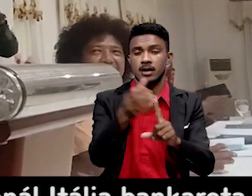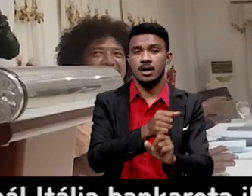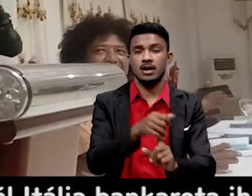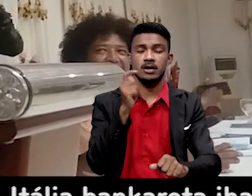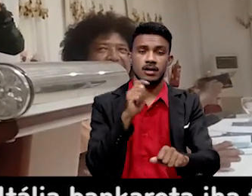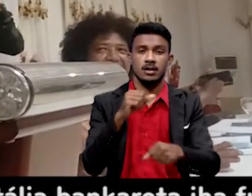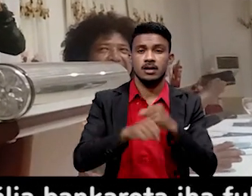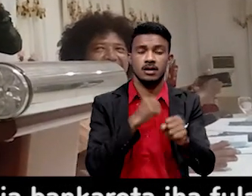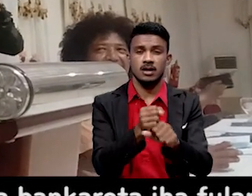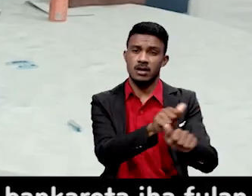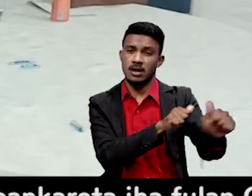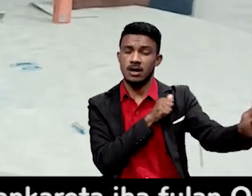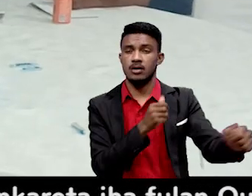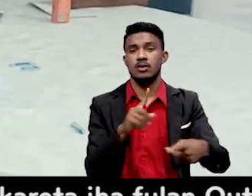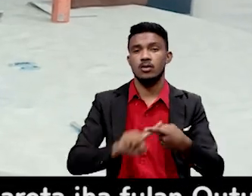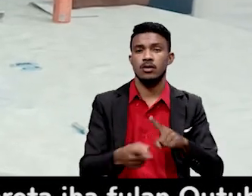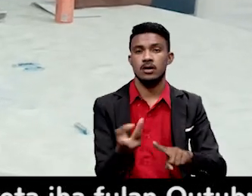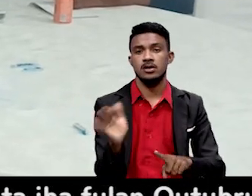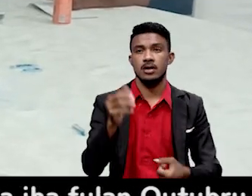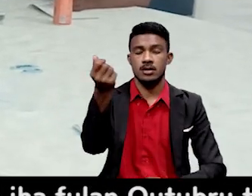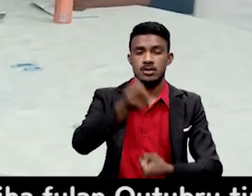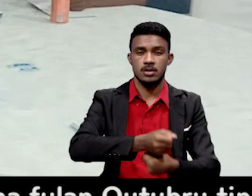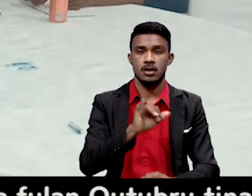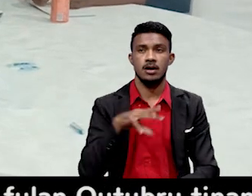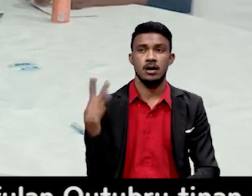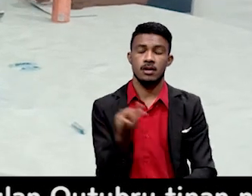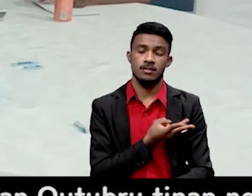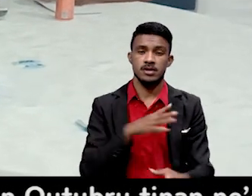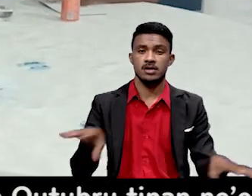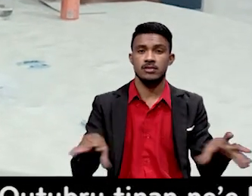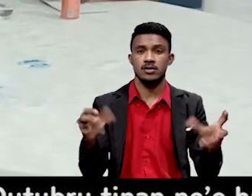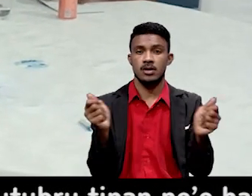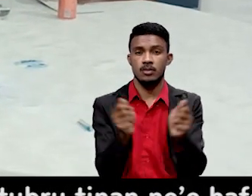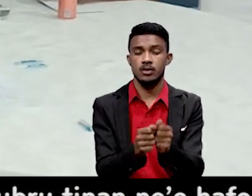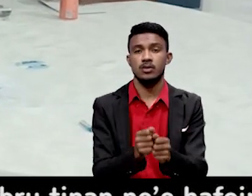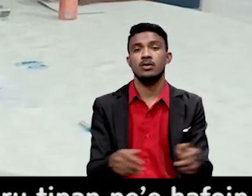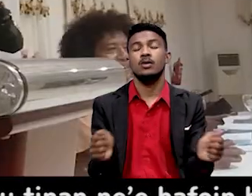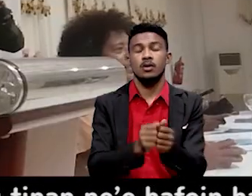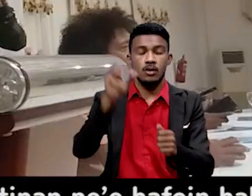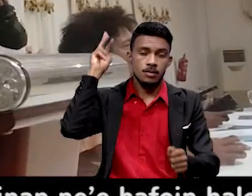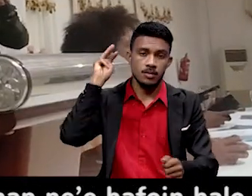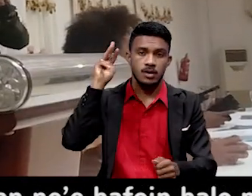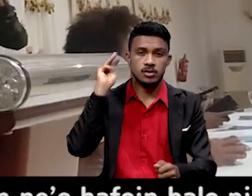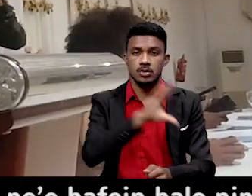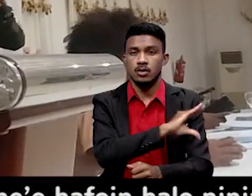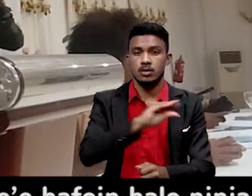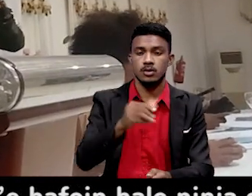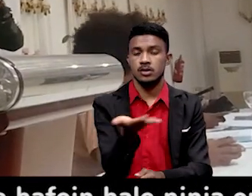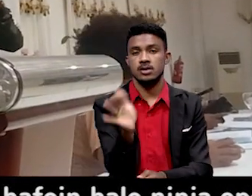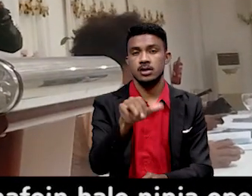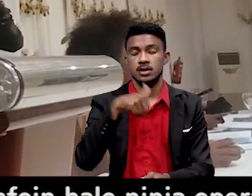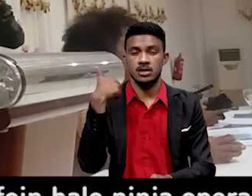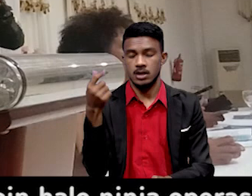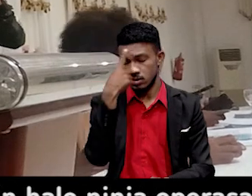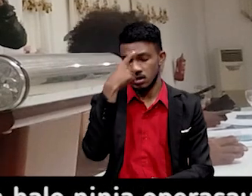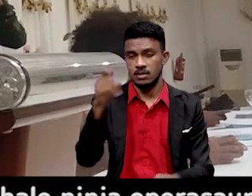hon kolega sir ne apoi bahau, Ami sei serviço a muito mos, ou nai ministro, ou sireselo. Tamba mi